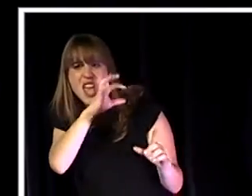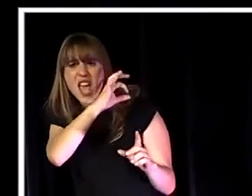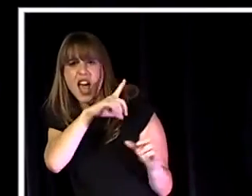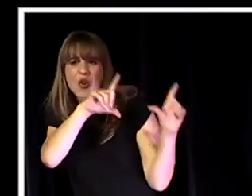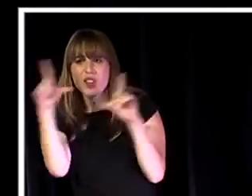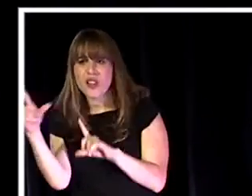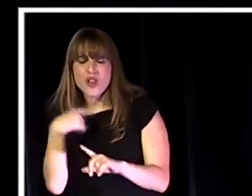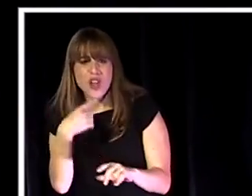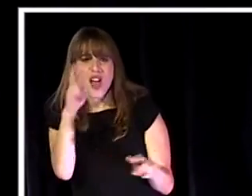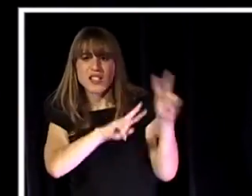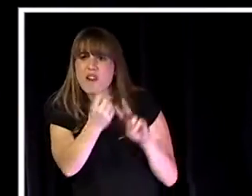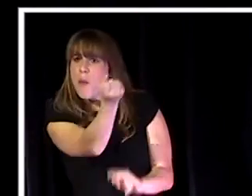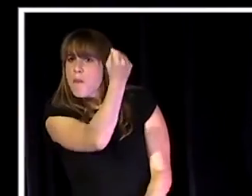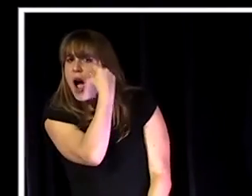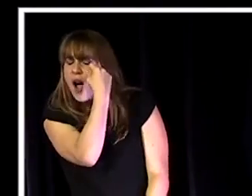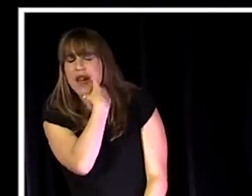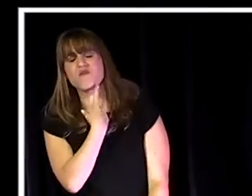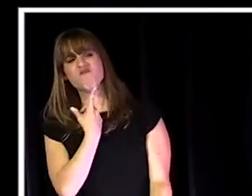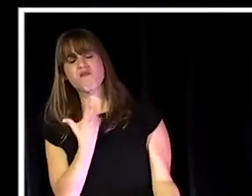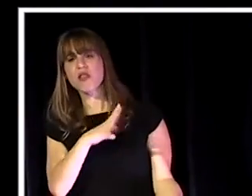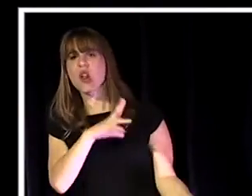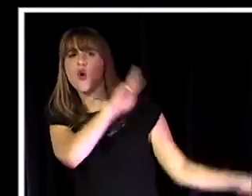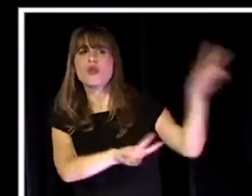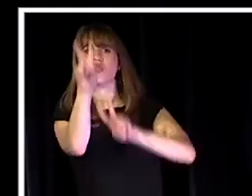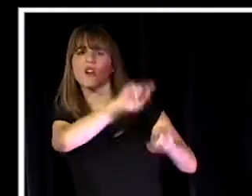μένα. Σύννεφο θα πρέπει να είμαι».